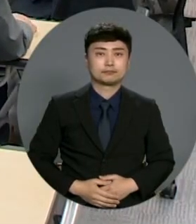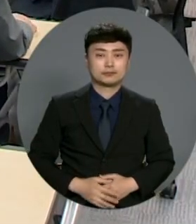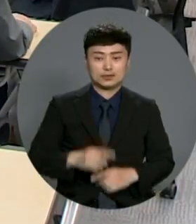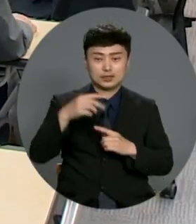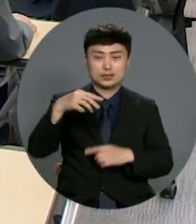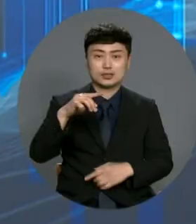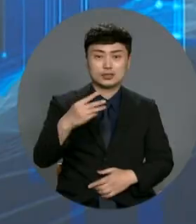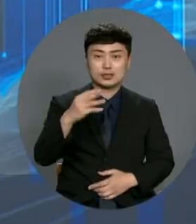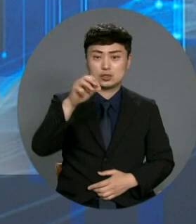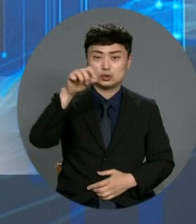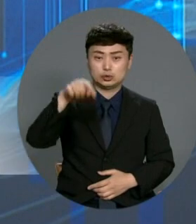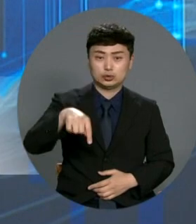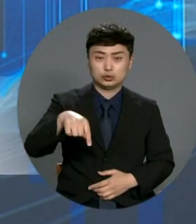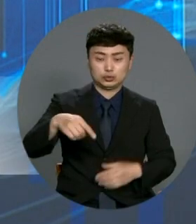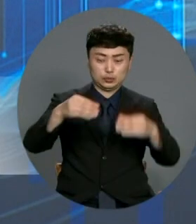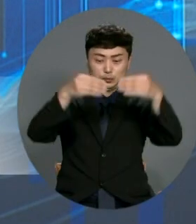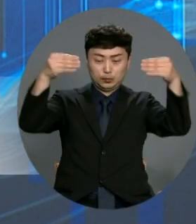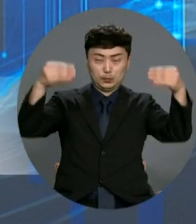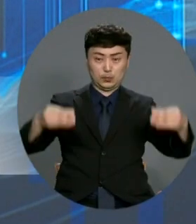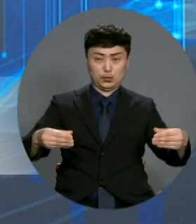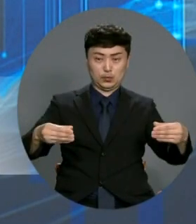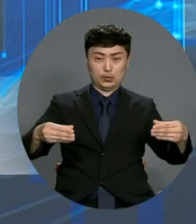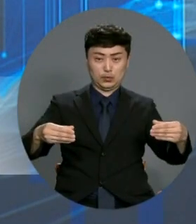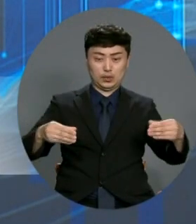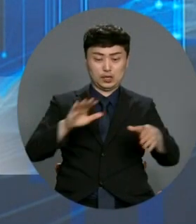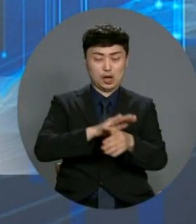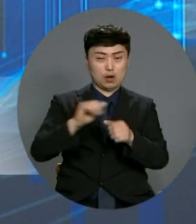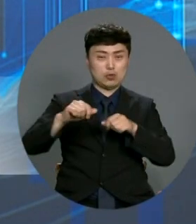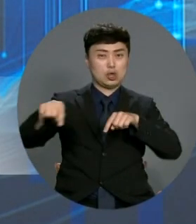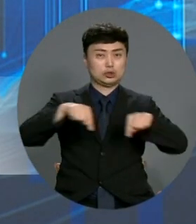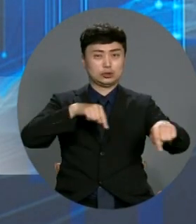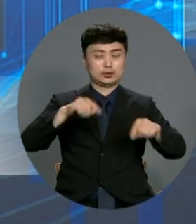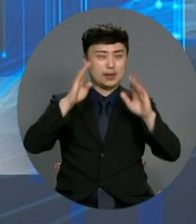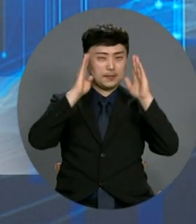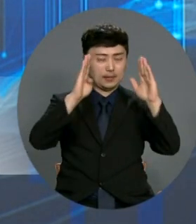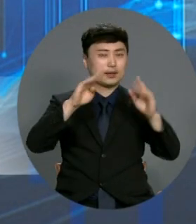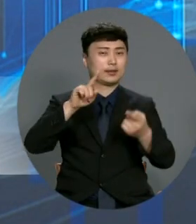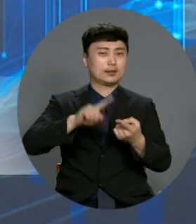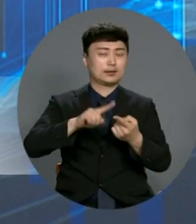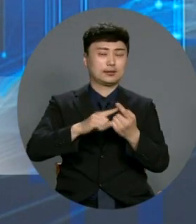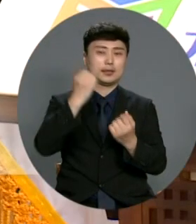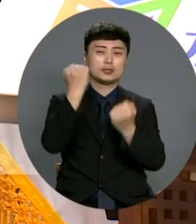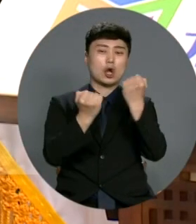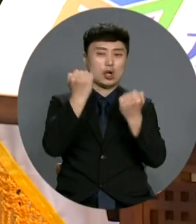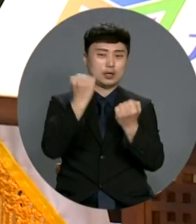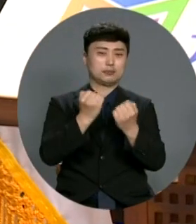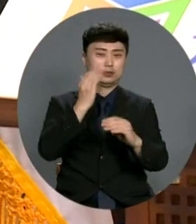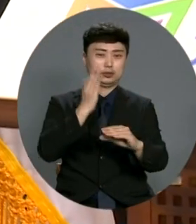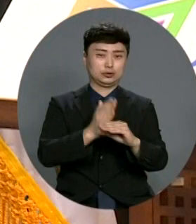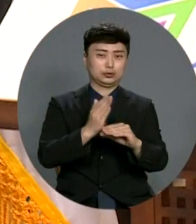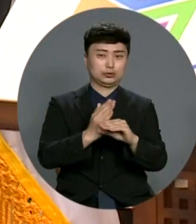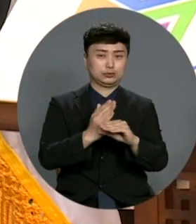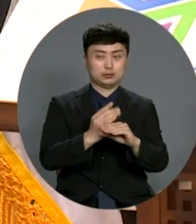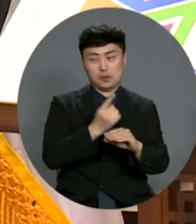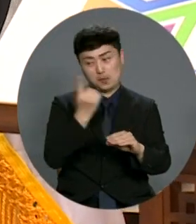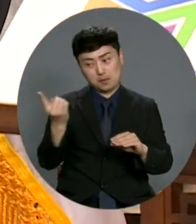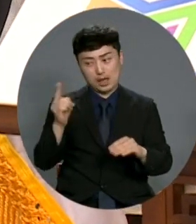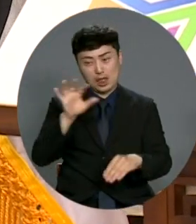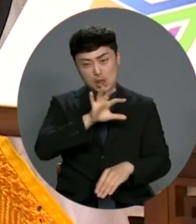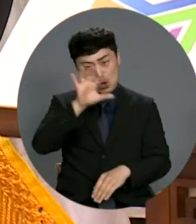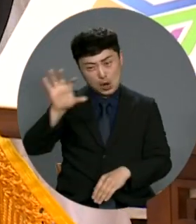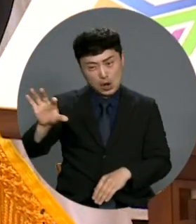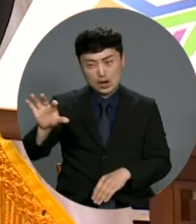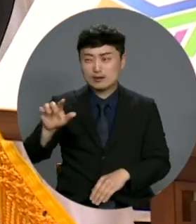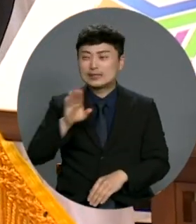이철우 경북도지사가 모니터 화면 속에서 경상북도의 정책 방향에 대해 설명하고 있습니다. 화면 밖에서 똑같은 모습을